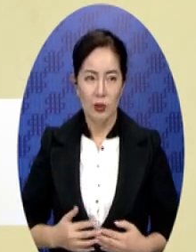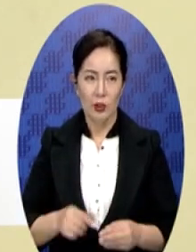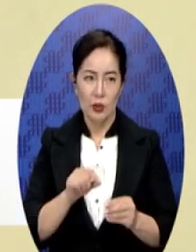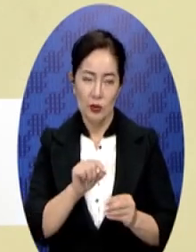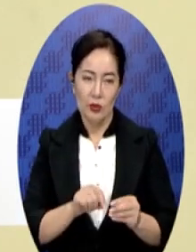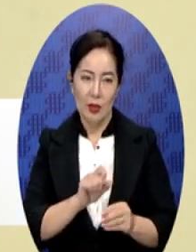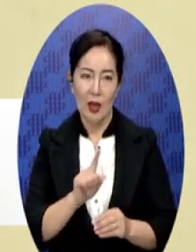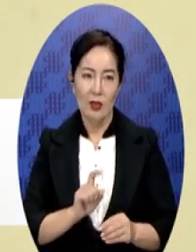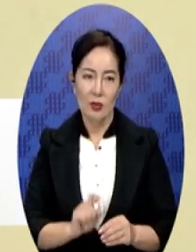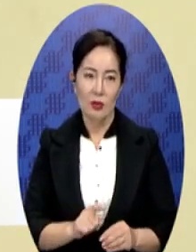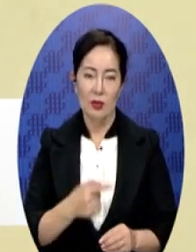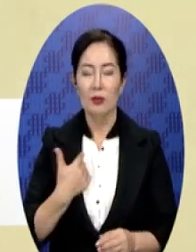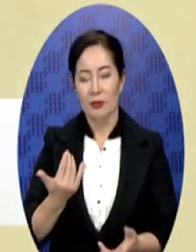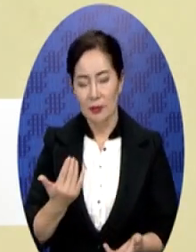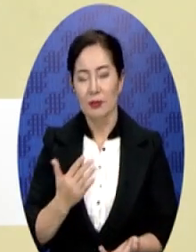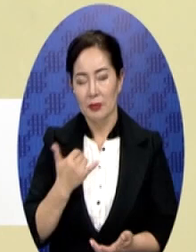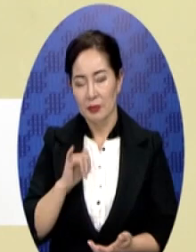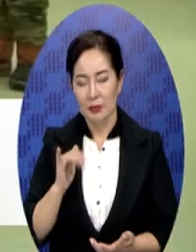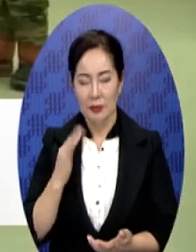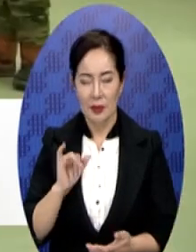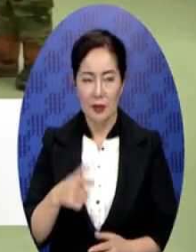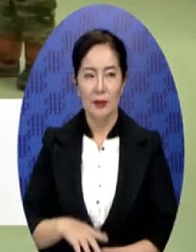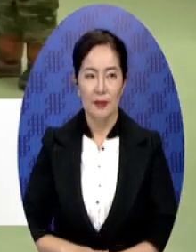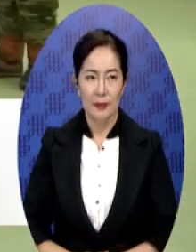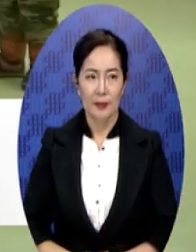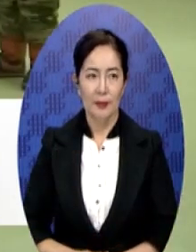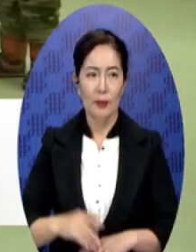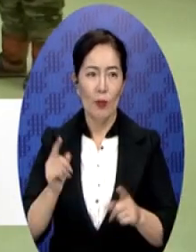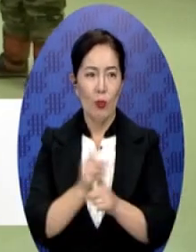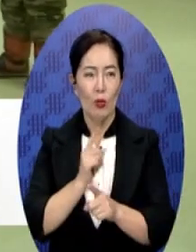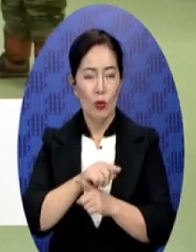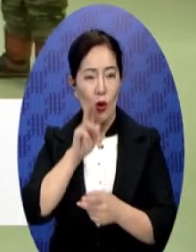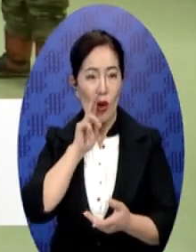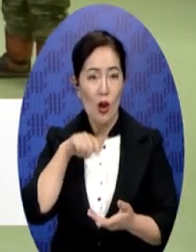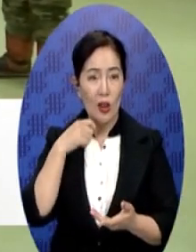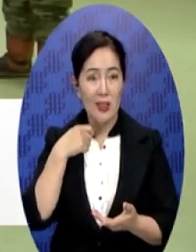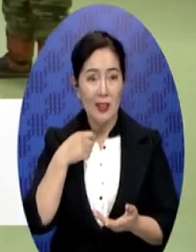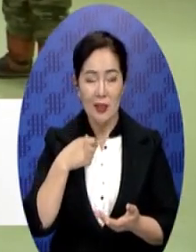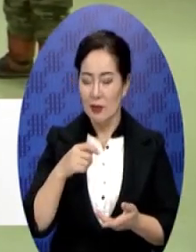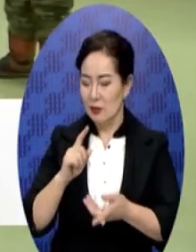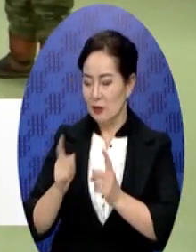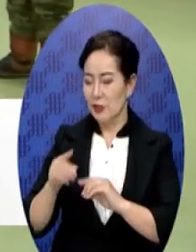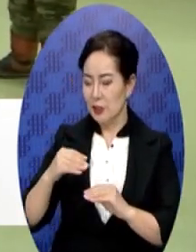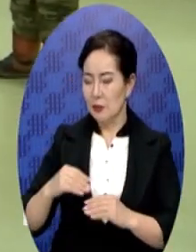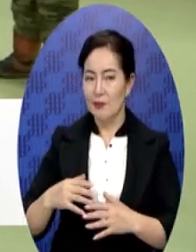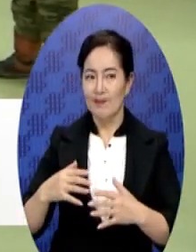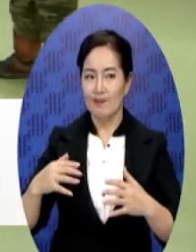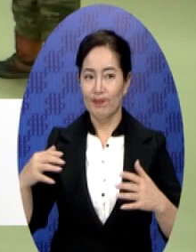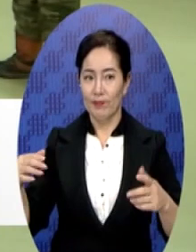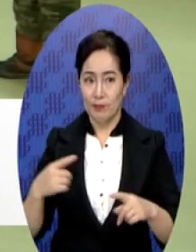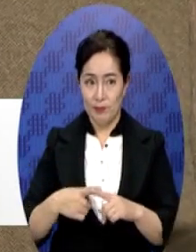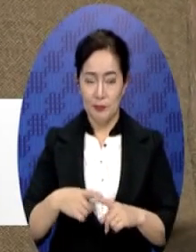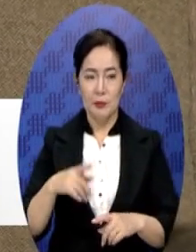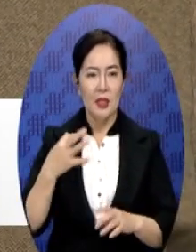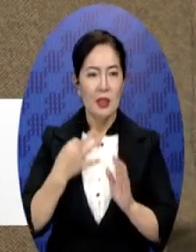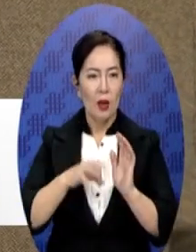жоохон асуудал үүсэх гэдэг тал ерөөхдөө байдаг. Буруу хооллолт нь жирэмсний үеийн тархалтын гол шалтгаан болдог. Нийт эхчүүдийн